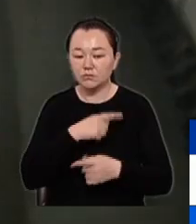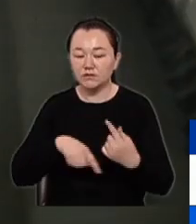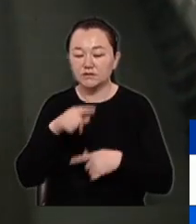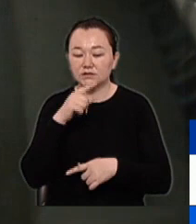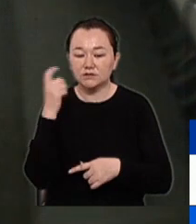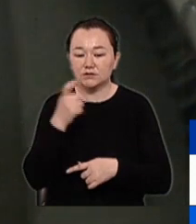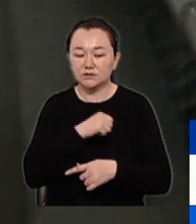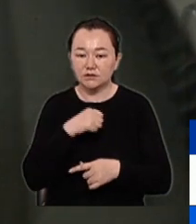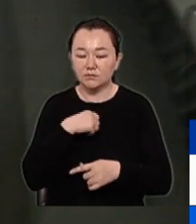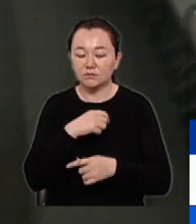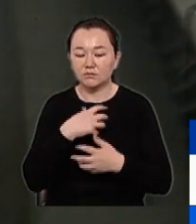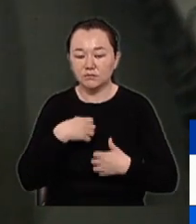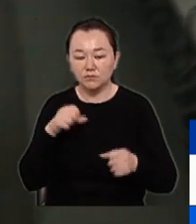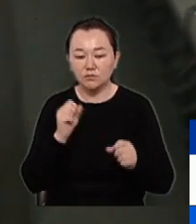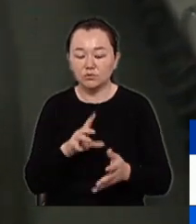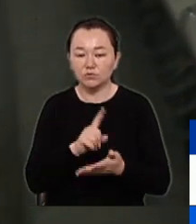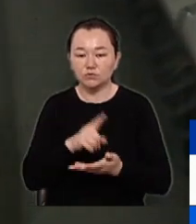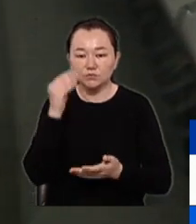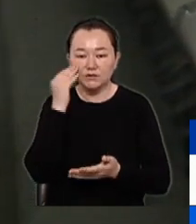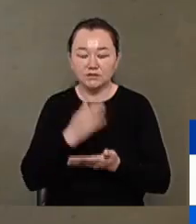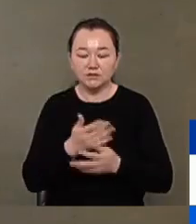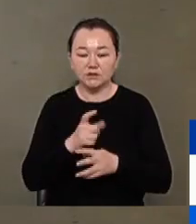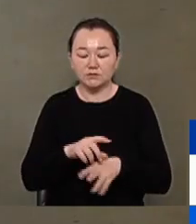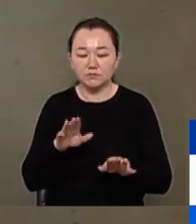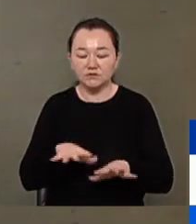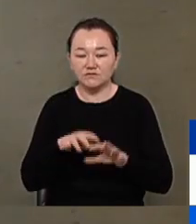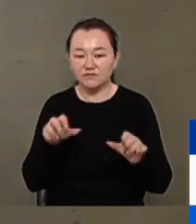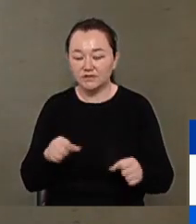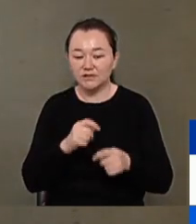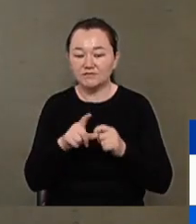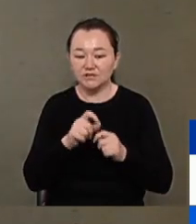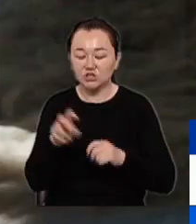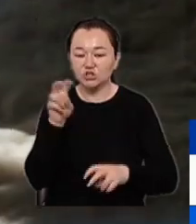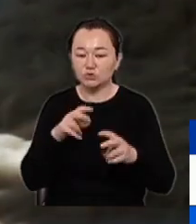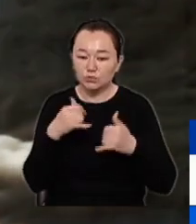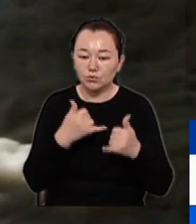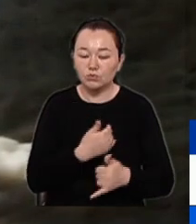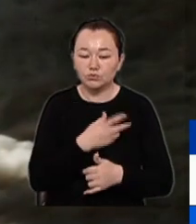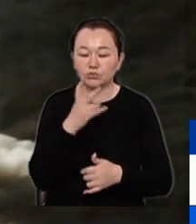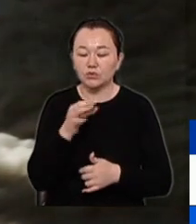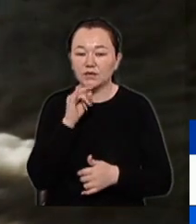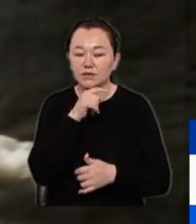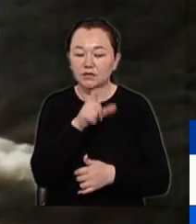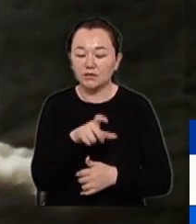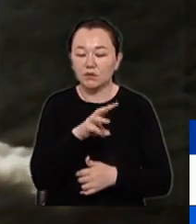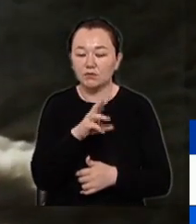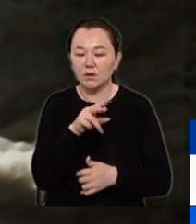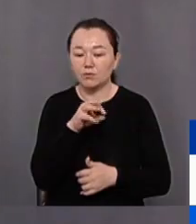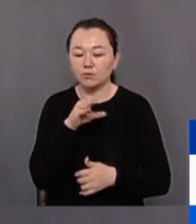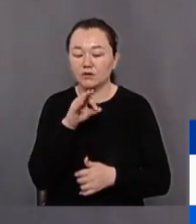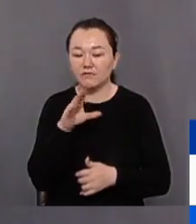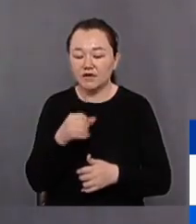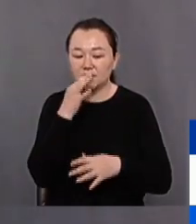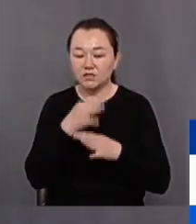иесінің өзі күш жұмсау керек деген ойда. Соның өзінде жергілікті билік инвестор іздеп жатыр екен. Ал экономист Меруерт Махмудованың